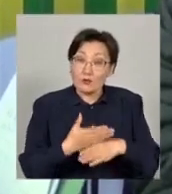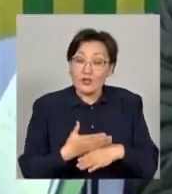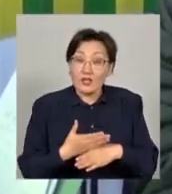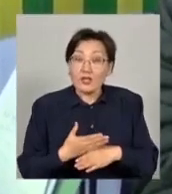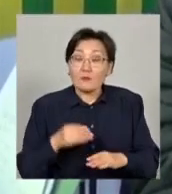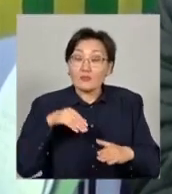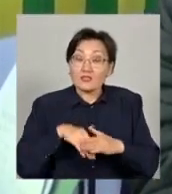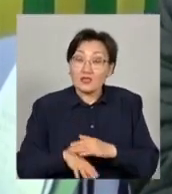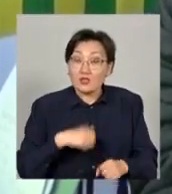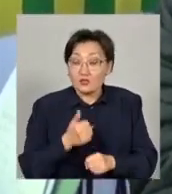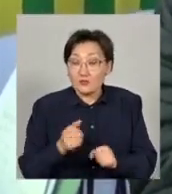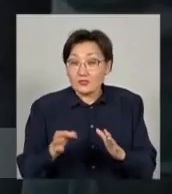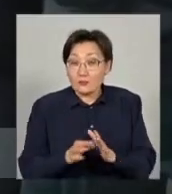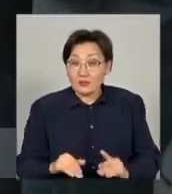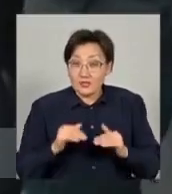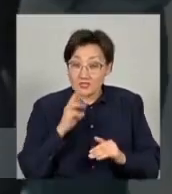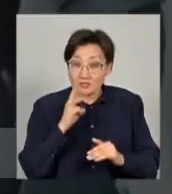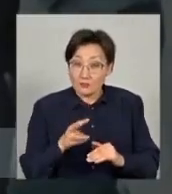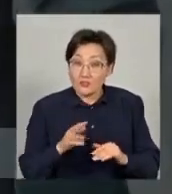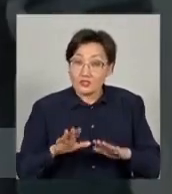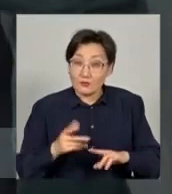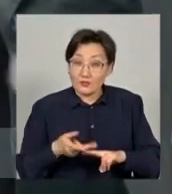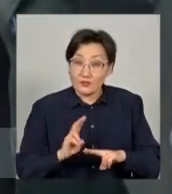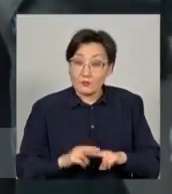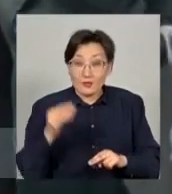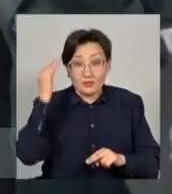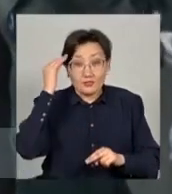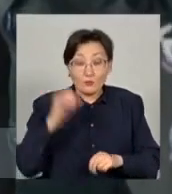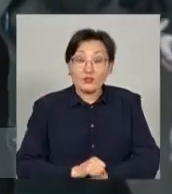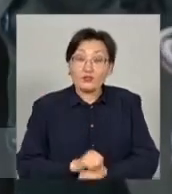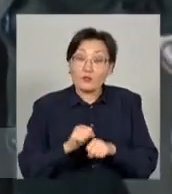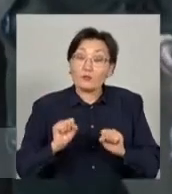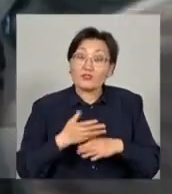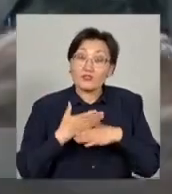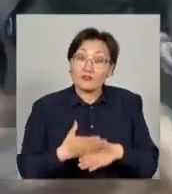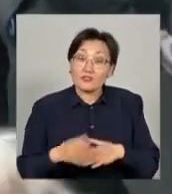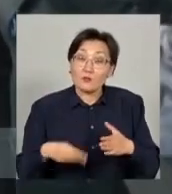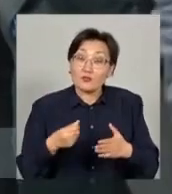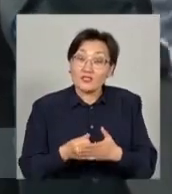метро. Их главная цель – повышение зарплат. Только это, по мнению бастующих, поможет